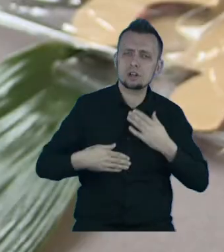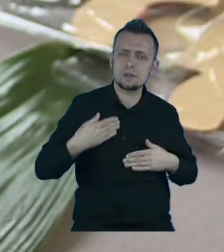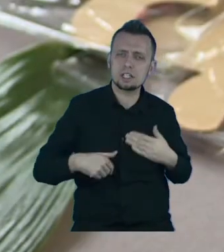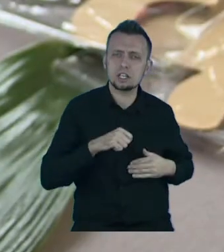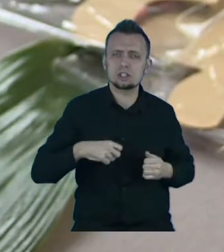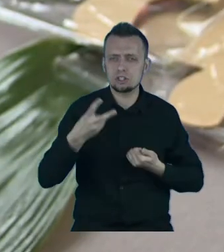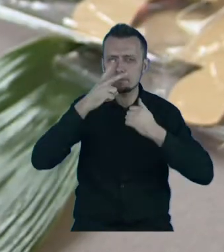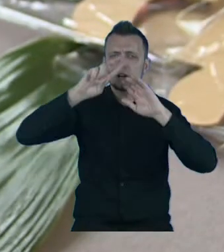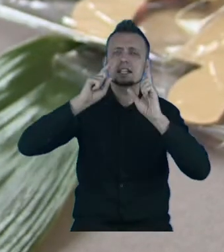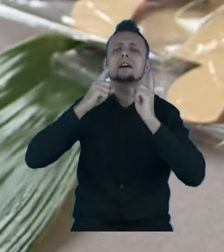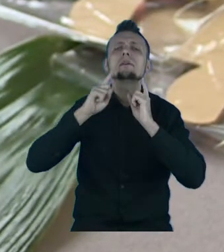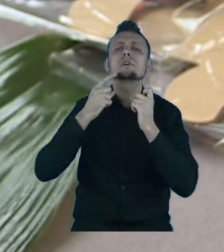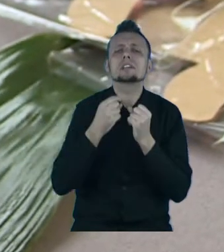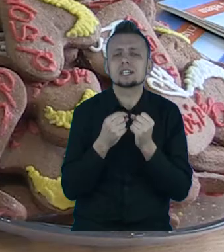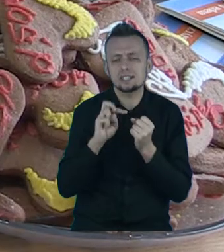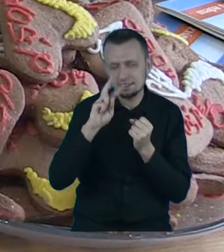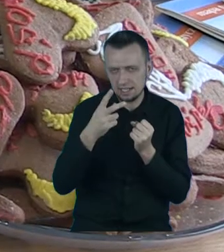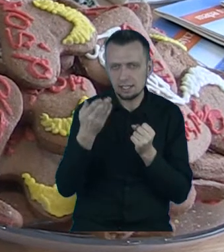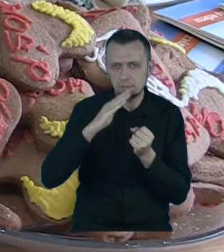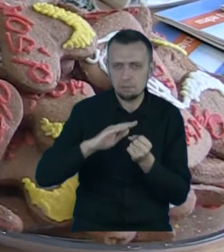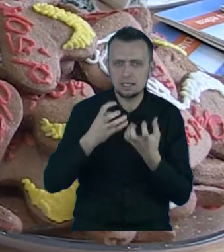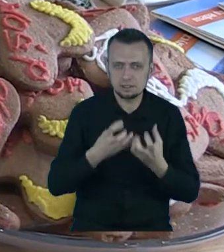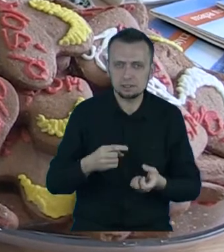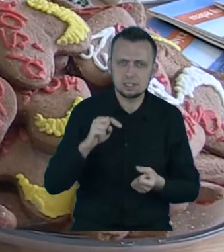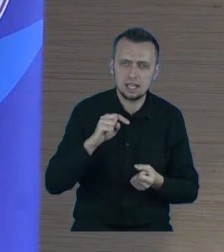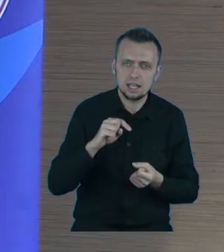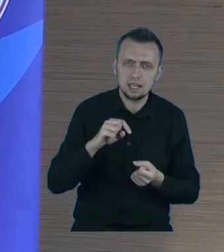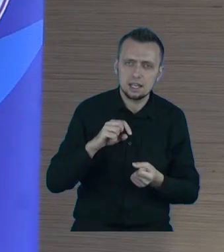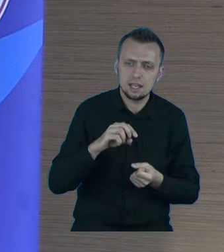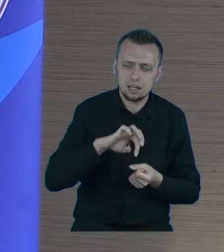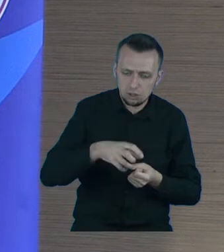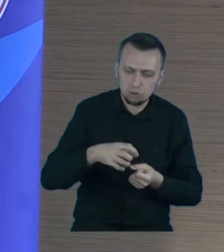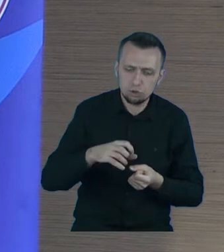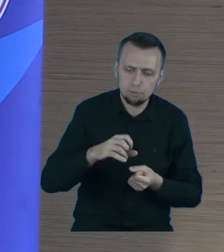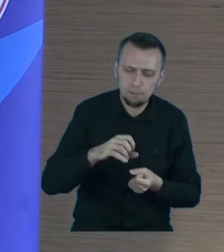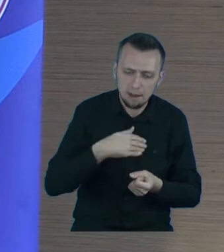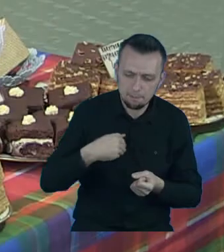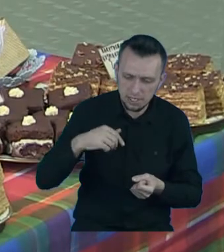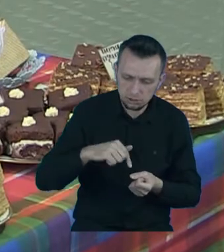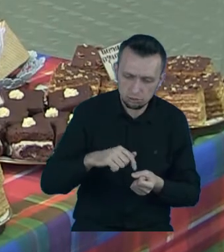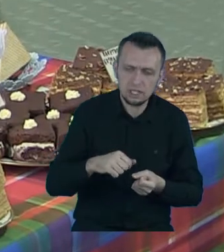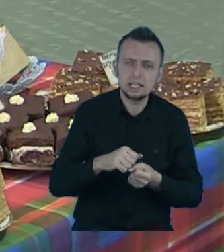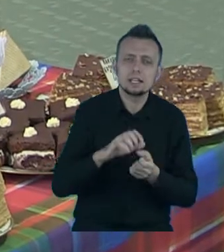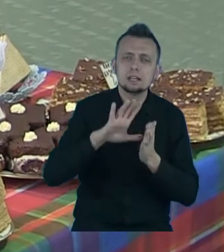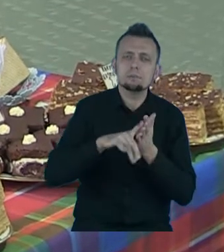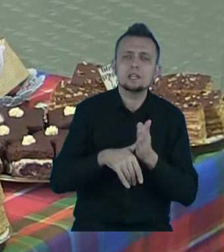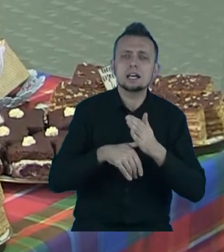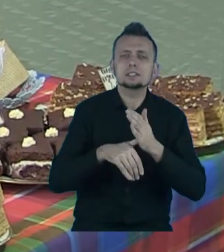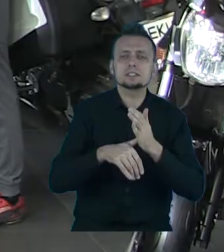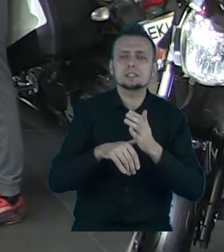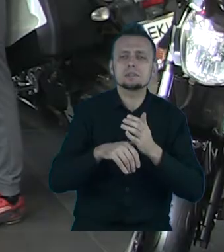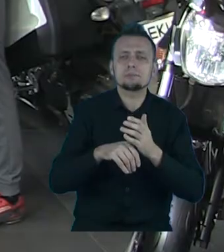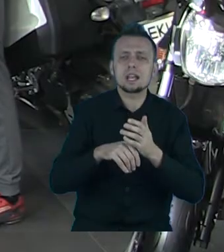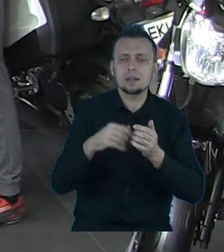życzyli jako sztab. I bardzo byśmy życzyli tego miastu Kutno, ponieważ koncerty na